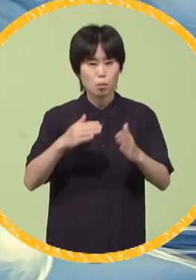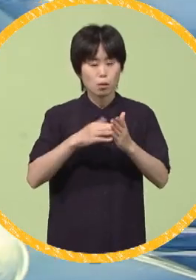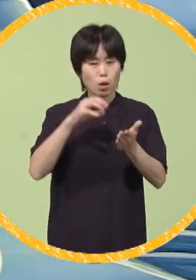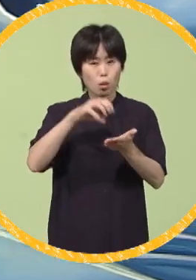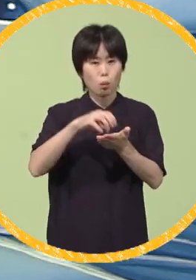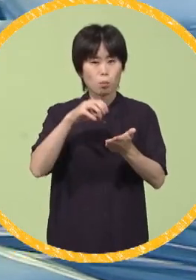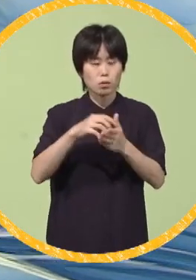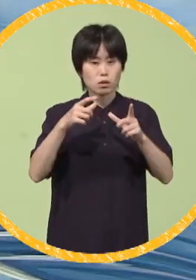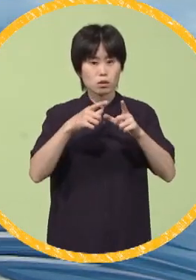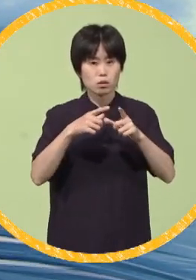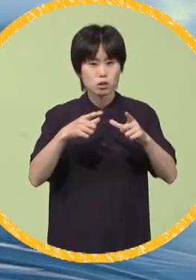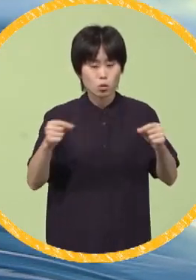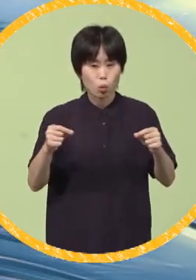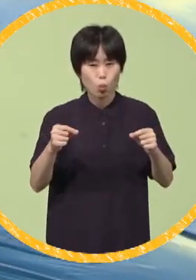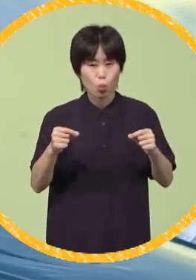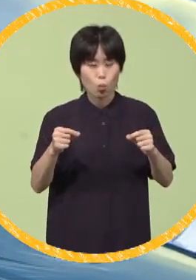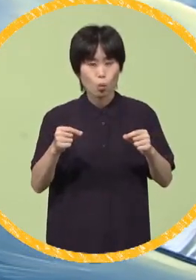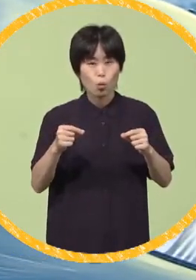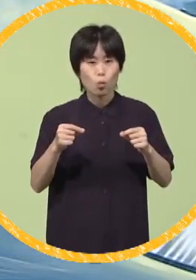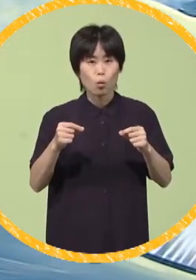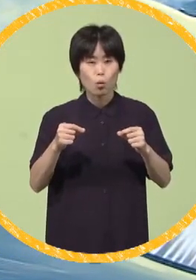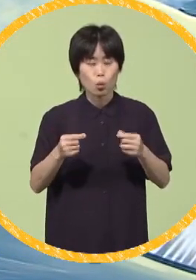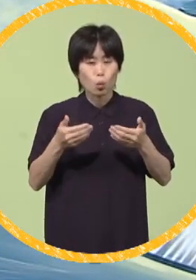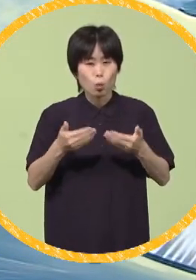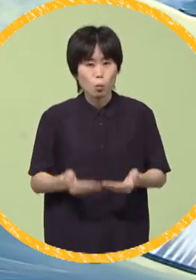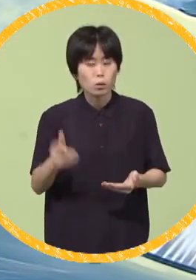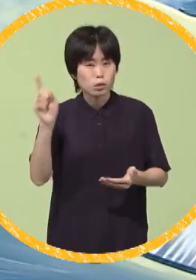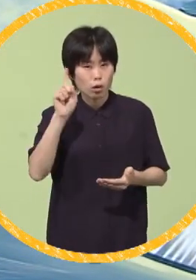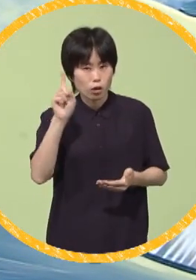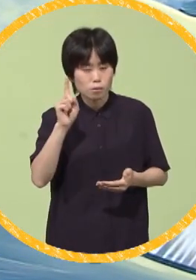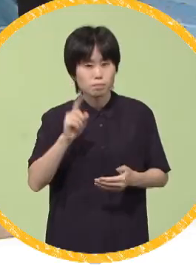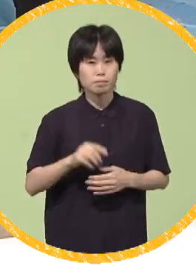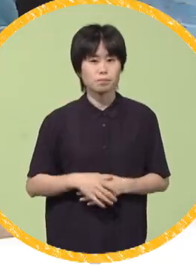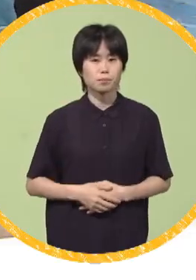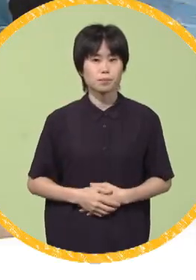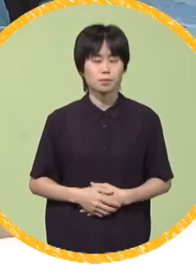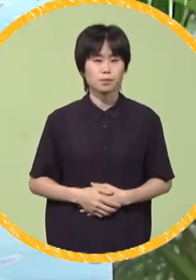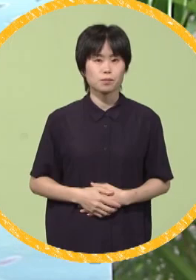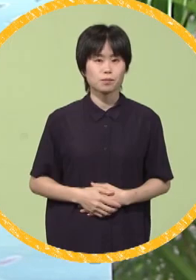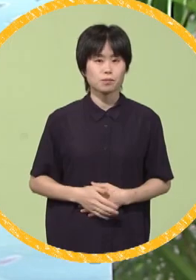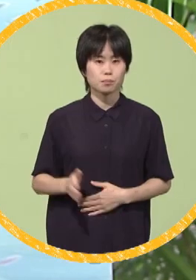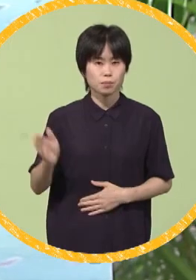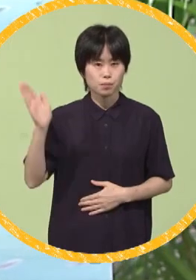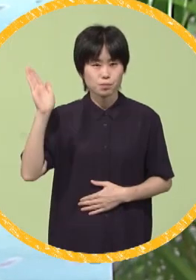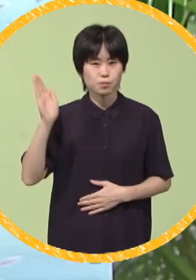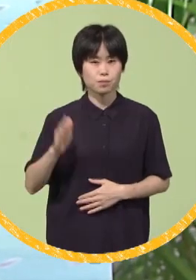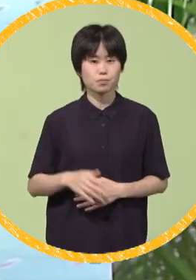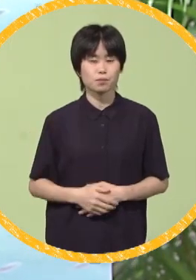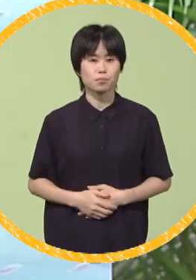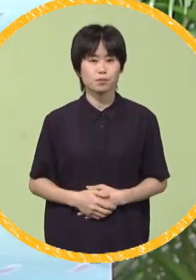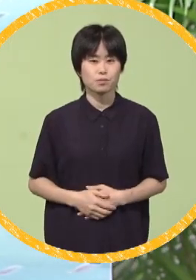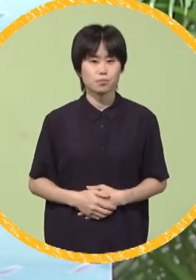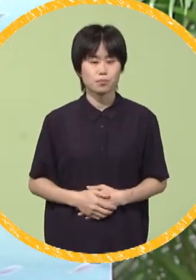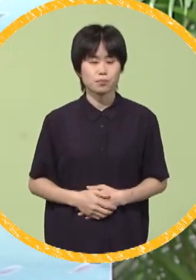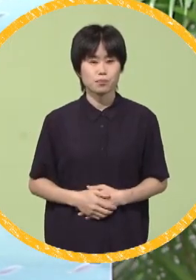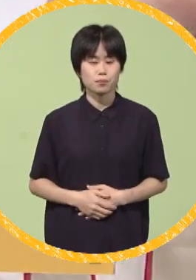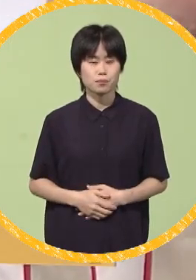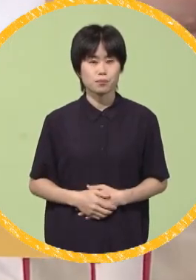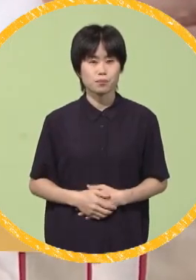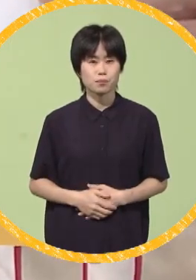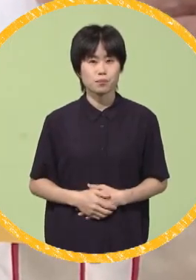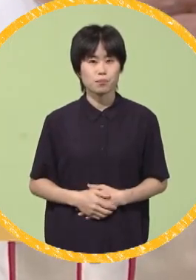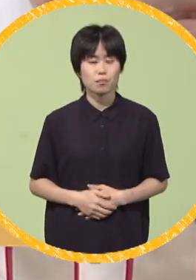日本で1年間にどれくらい出ているかということなんですけれども、はい、ウッズフリップよろしく。 こちらでございます。ドン、